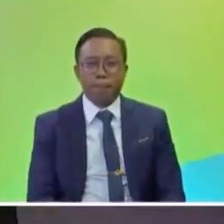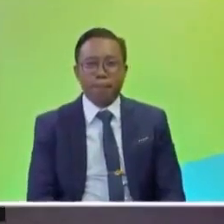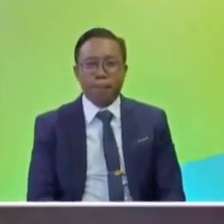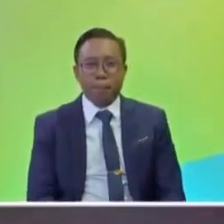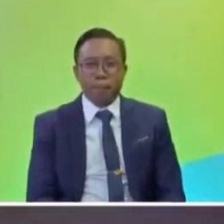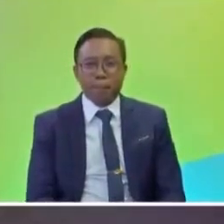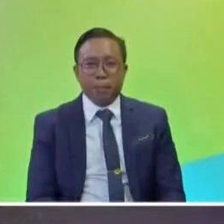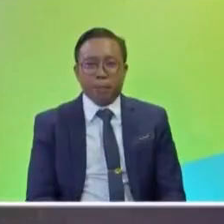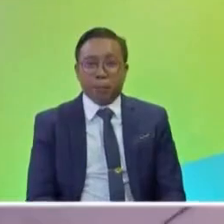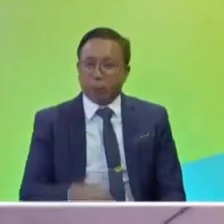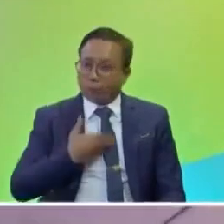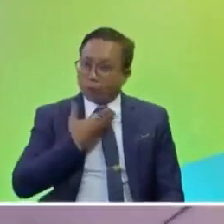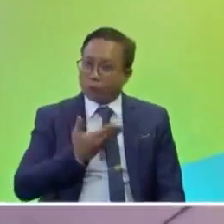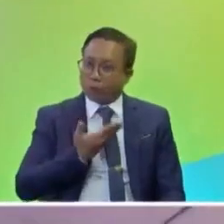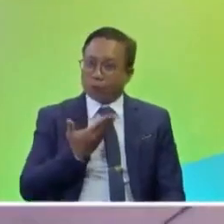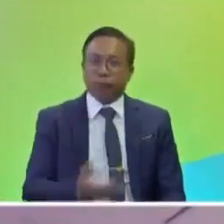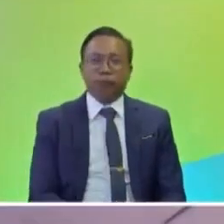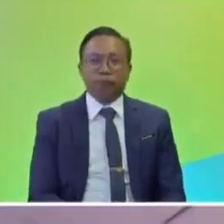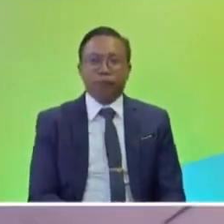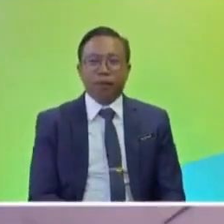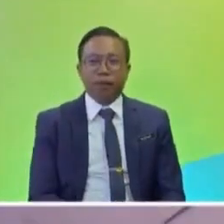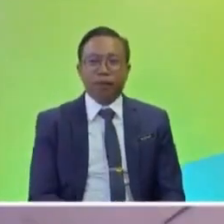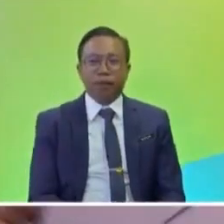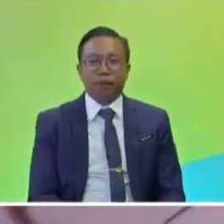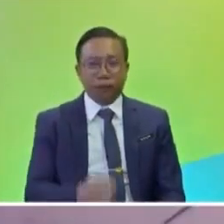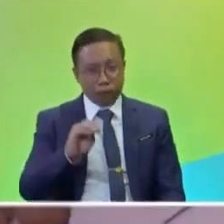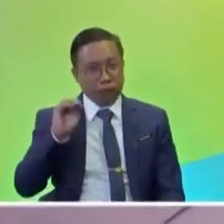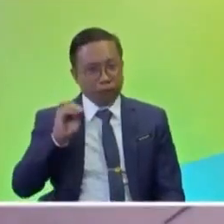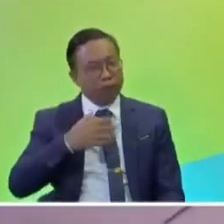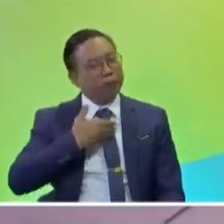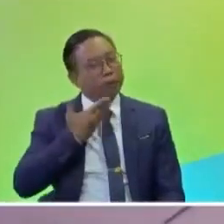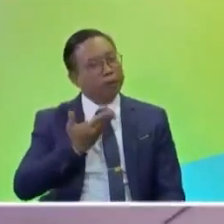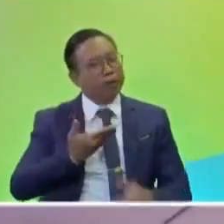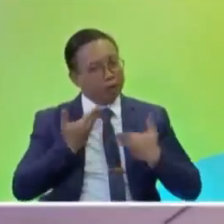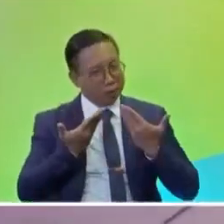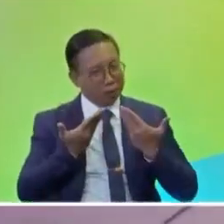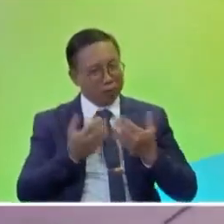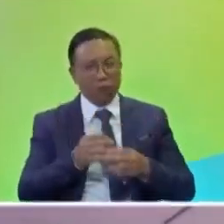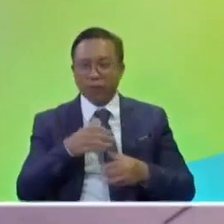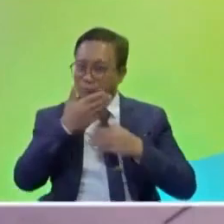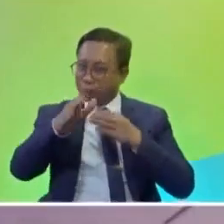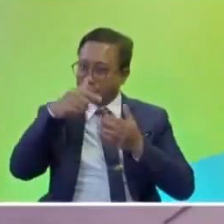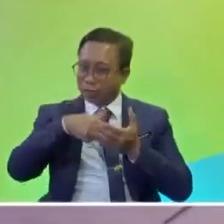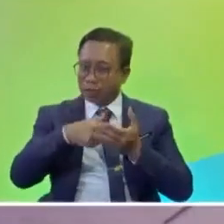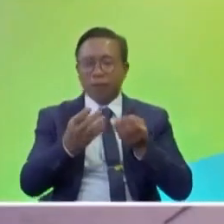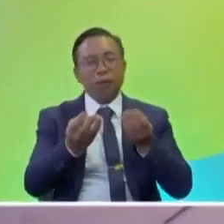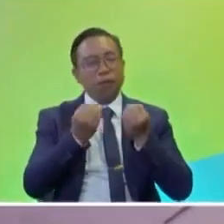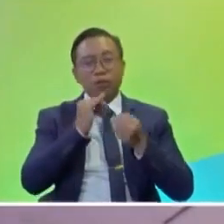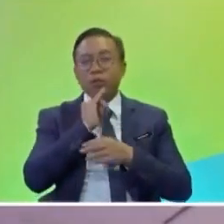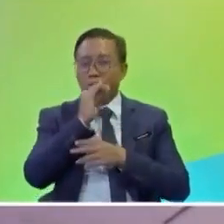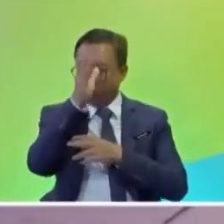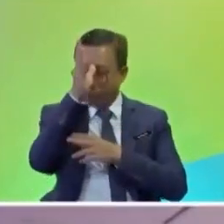Okey. Seronok tak? Seronok cikgu bila ada muzik. Seronok tak murid-murid cikgu kat rumah? Lepas ni, minta ibu